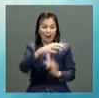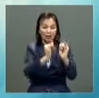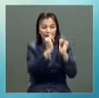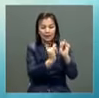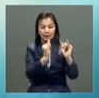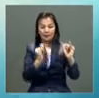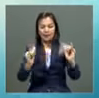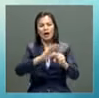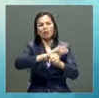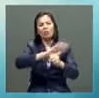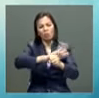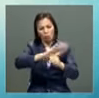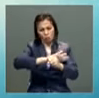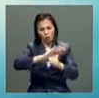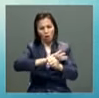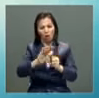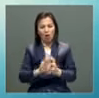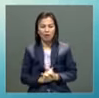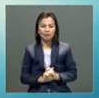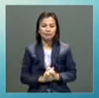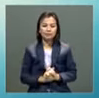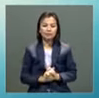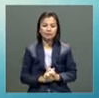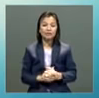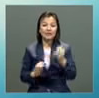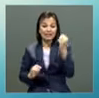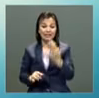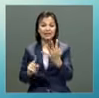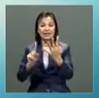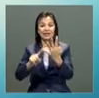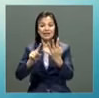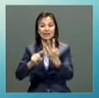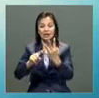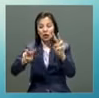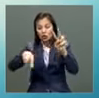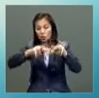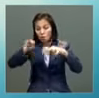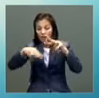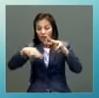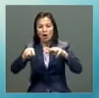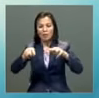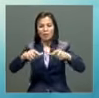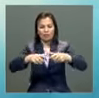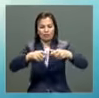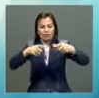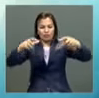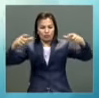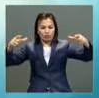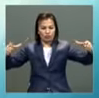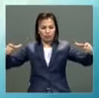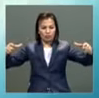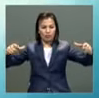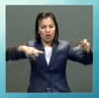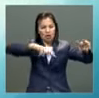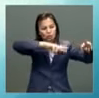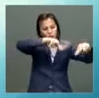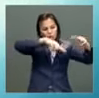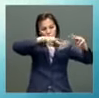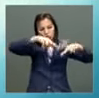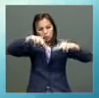ามีทั้งหลายเพียงพอเต็มที่อันที่4ครับการคัดกรองอย่างกว้างขวางแมสซีฟส